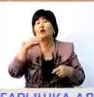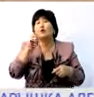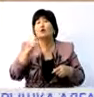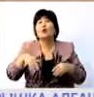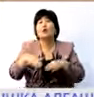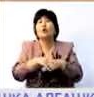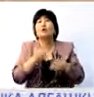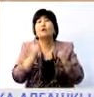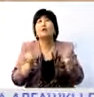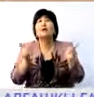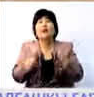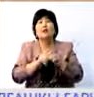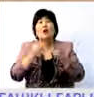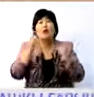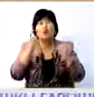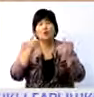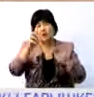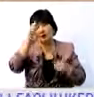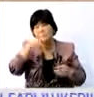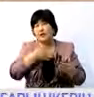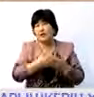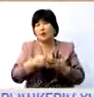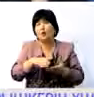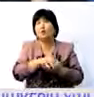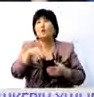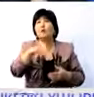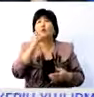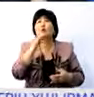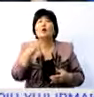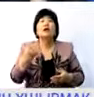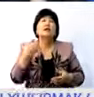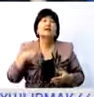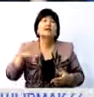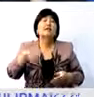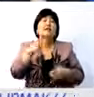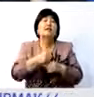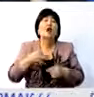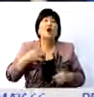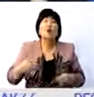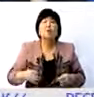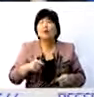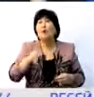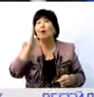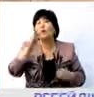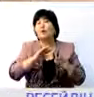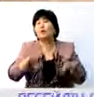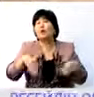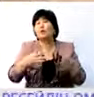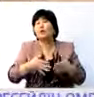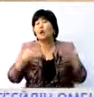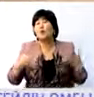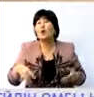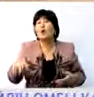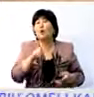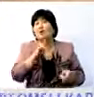бір арнаға тоғыстырған көрнекті мемлекет және қоғам қайраткері Мұстафа Шоқай сырдың саха перзенті. Сондықтан да болашақ ұрпаққа берер мол